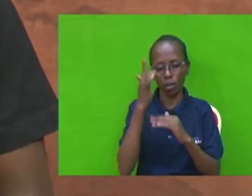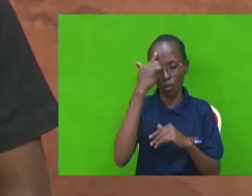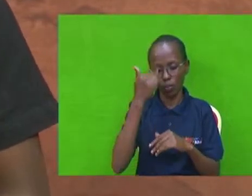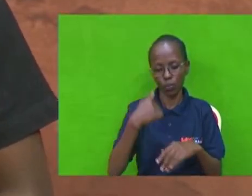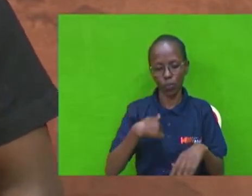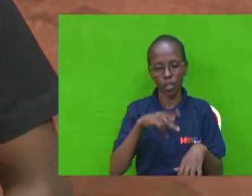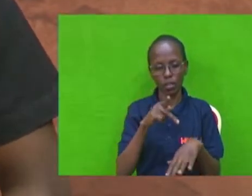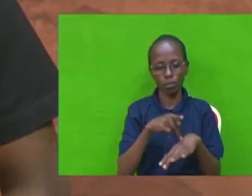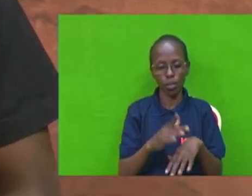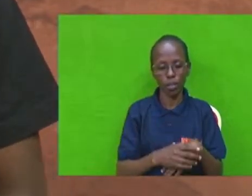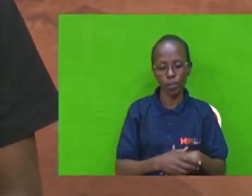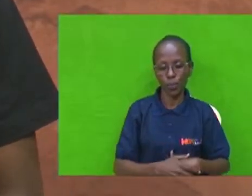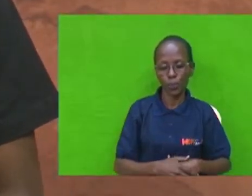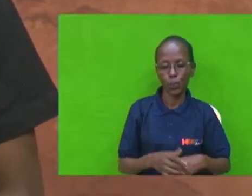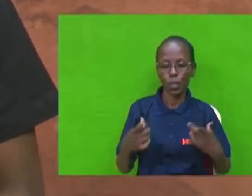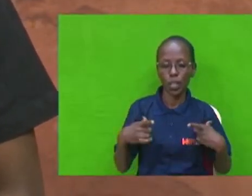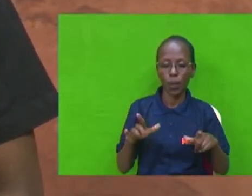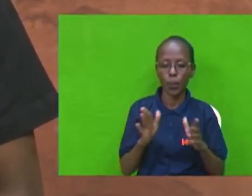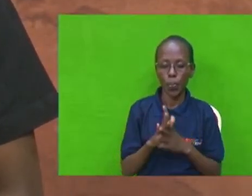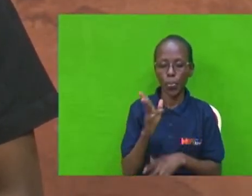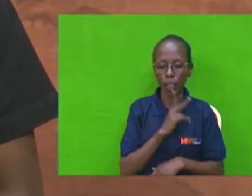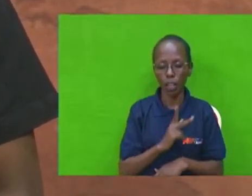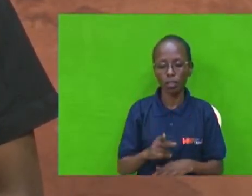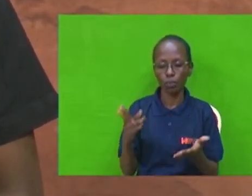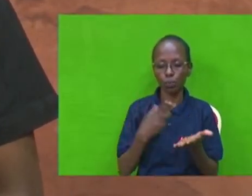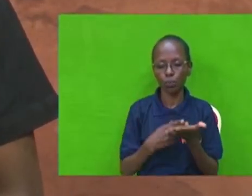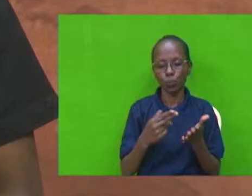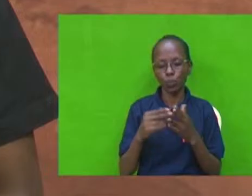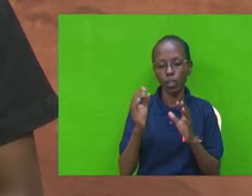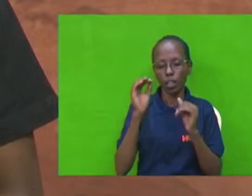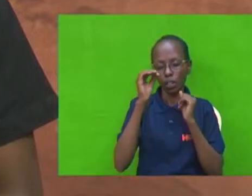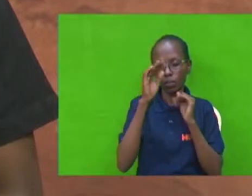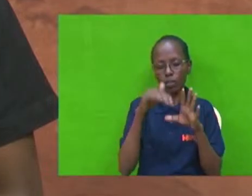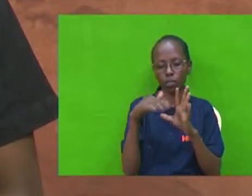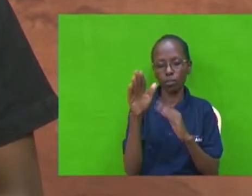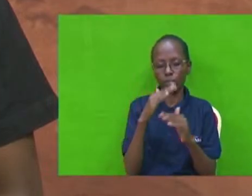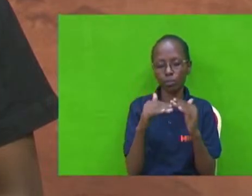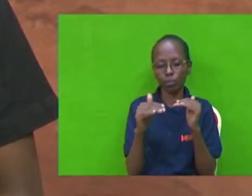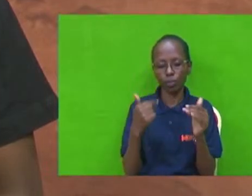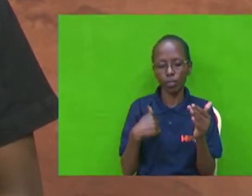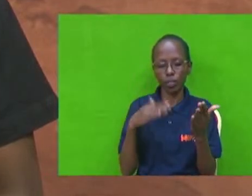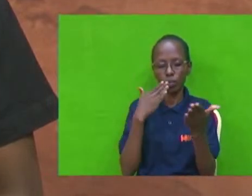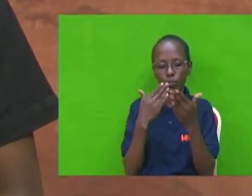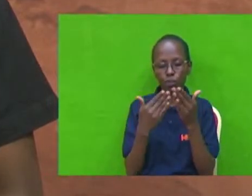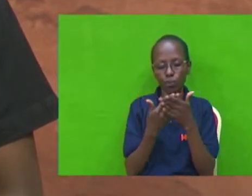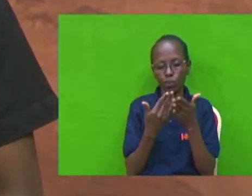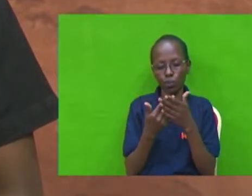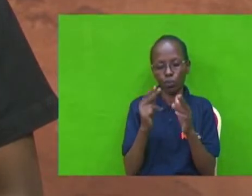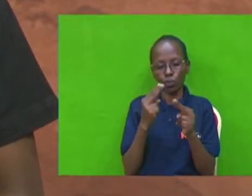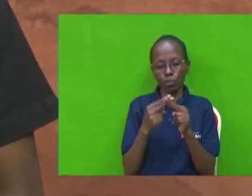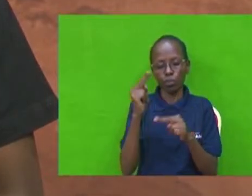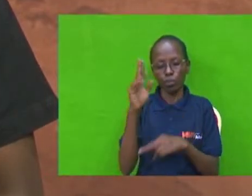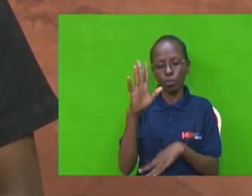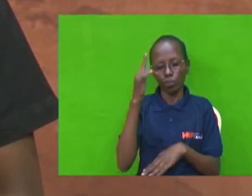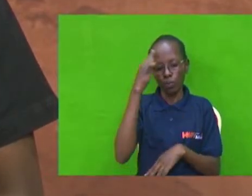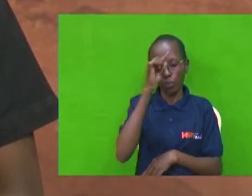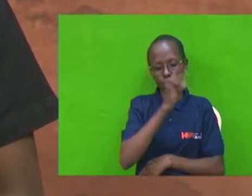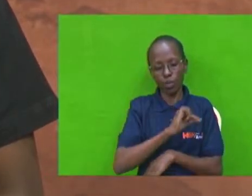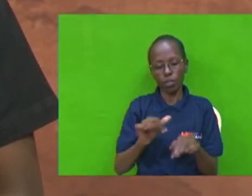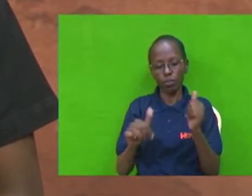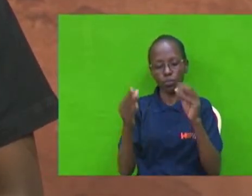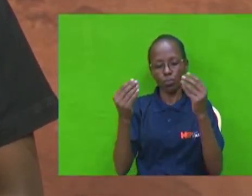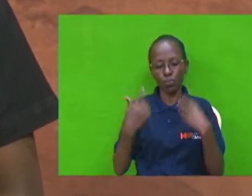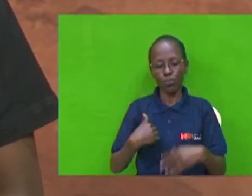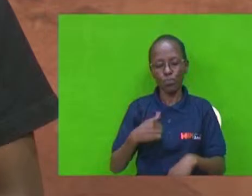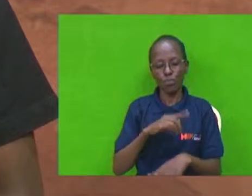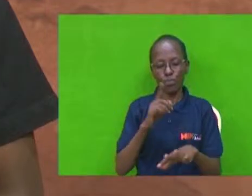ombi. Tuombe. Mfalme mtakatifu na Baba wetu wa mbinguni, twalisifia na kulitukuza jina lako kwa rehema ambazo umetukirimia muda